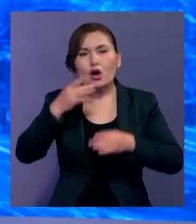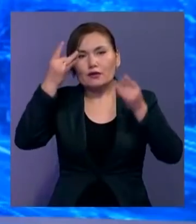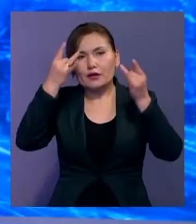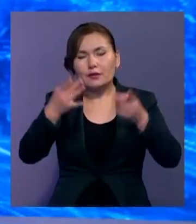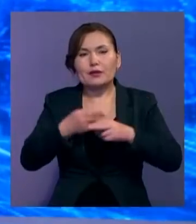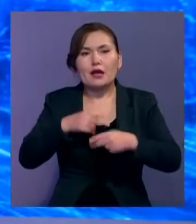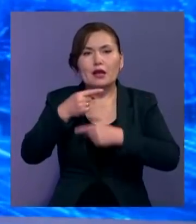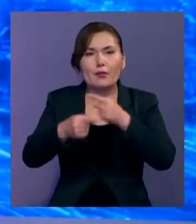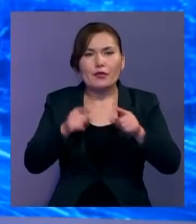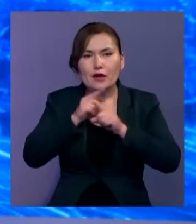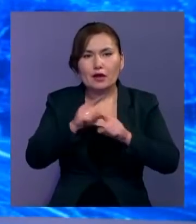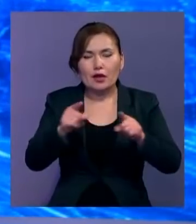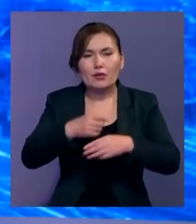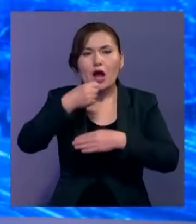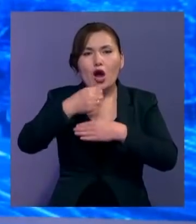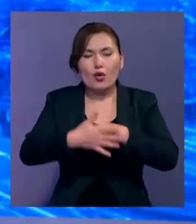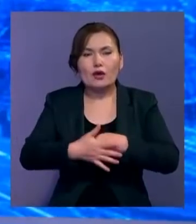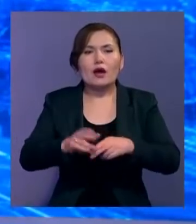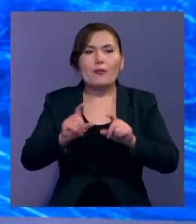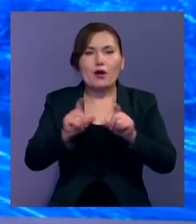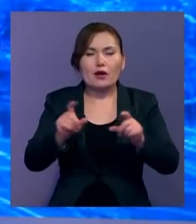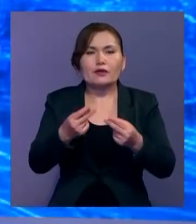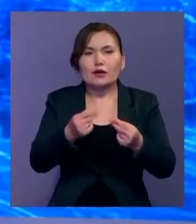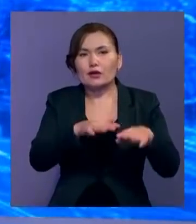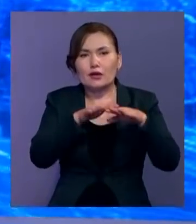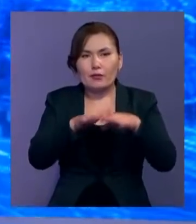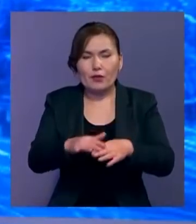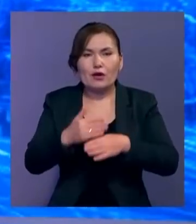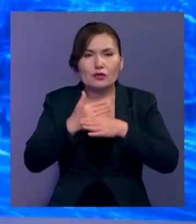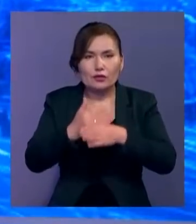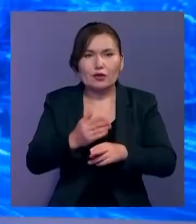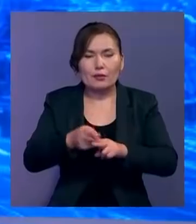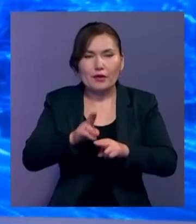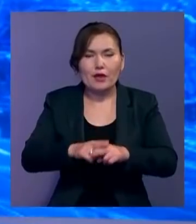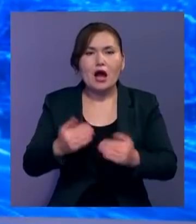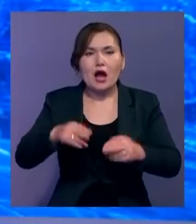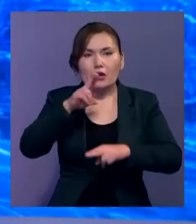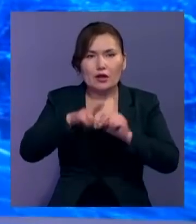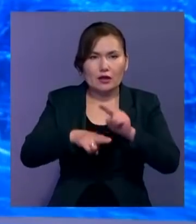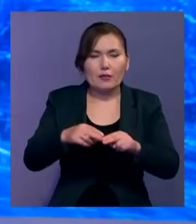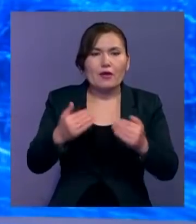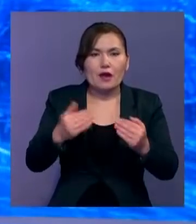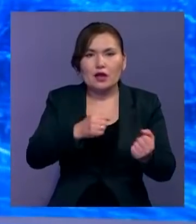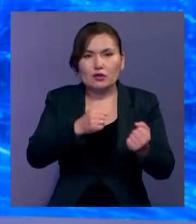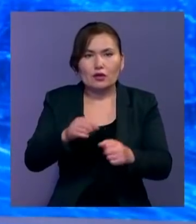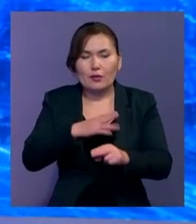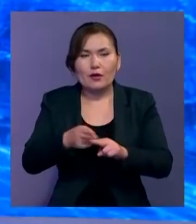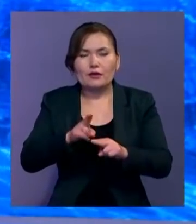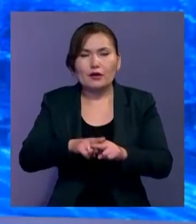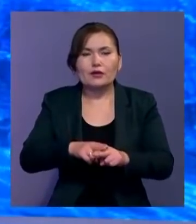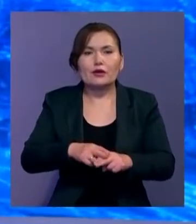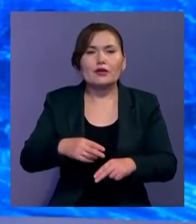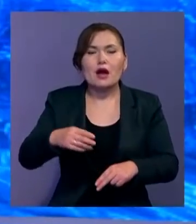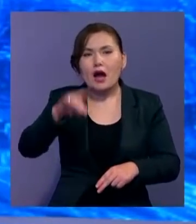бен салт-дәстүрімізді дәріптеу үшін орталық ғимаратын өз есебінен тұрғызбақшы еді. Алайда қазір құрылыс тұралап қалған көрінеді, енді ол ата